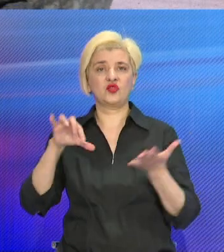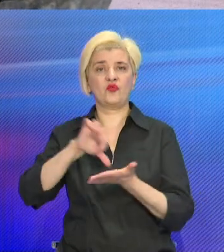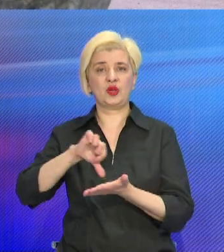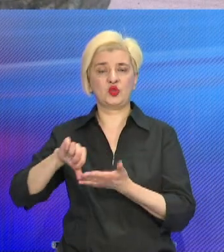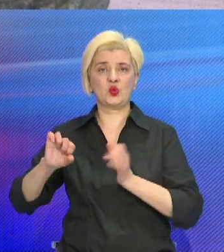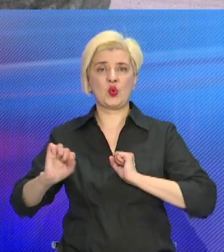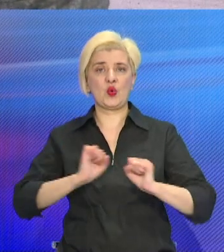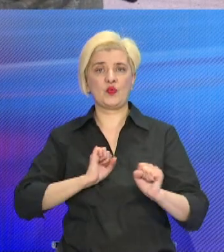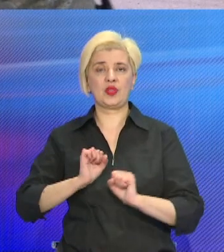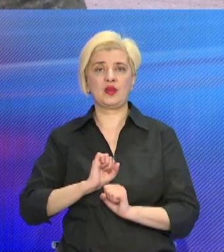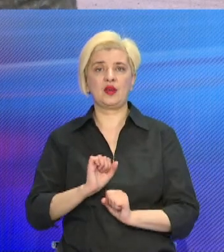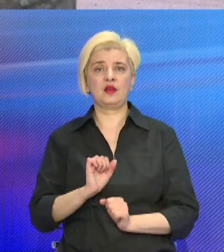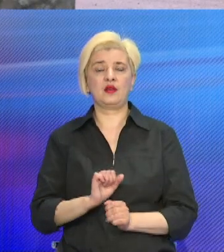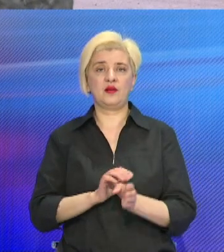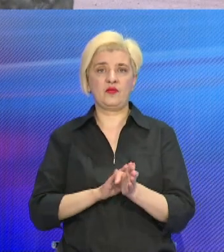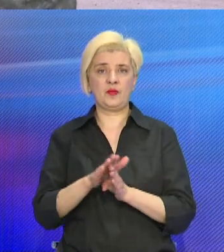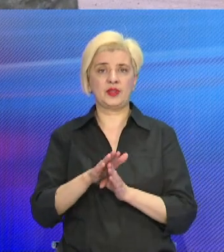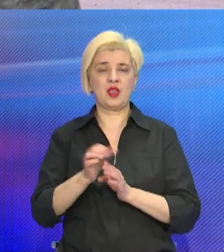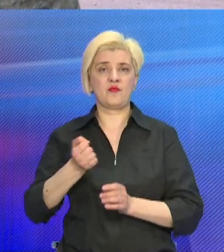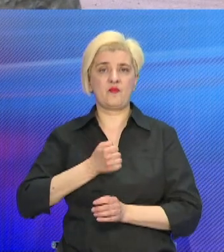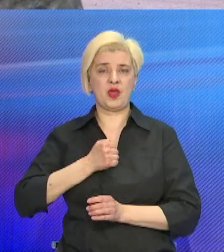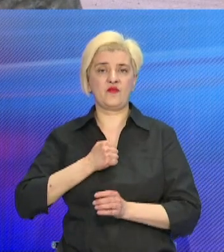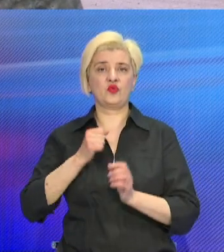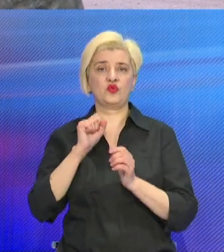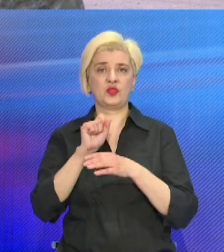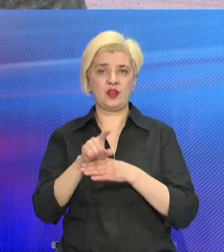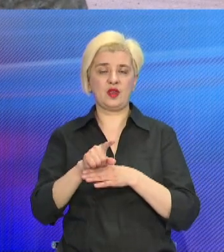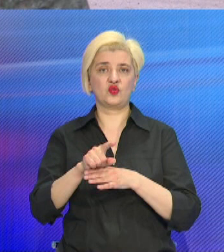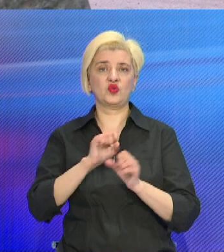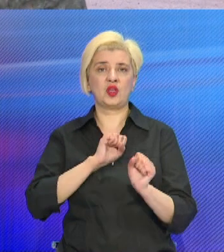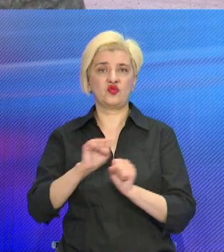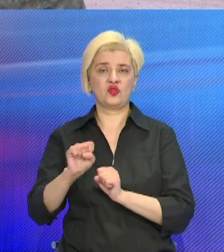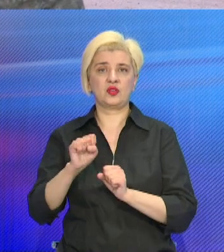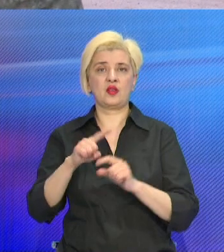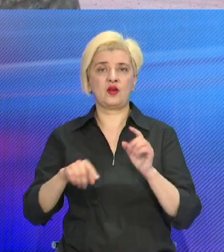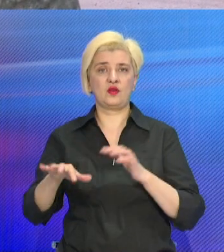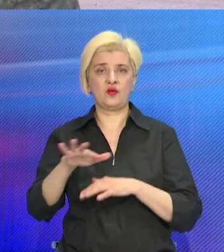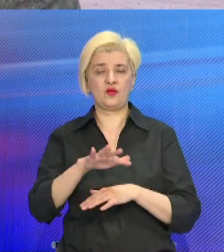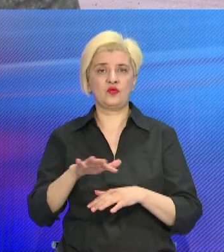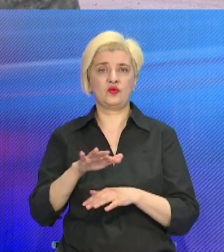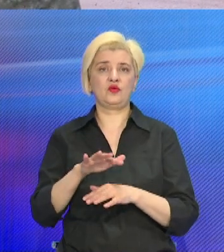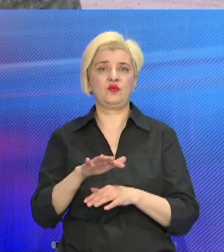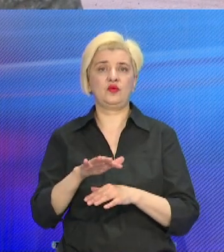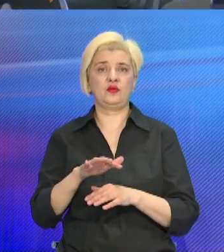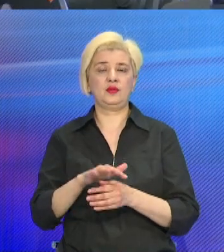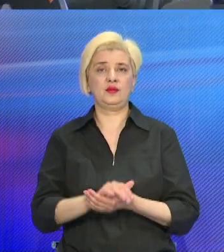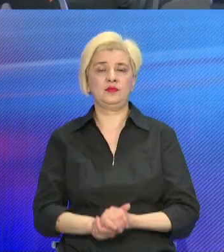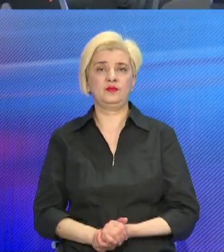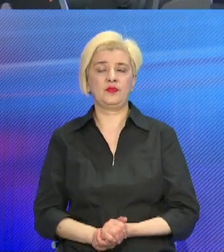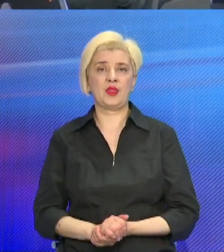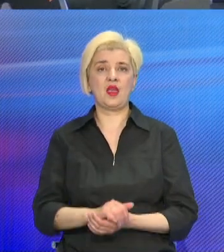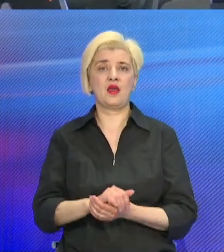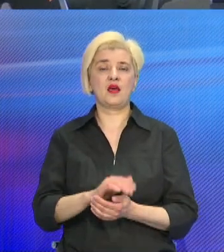время выполняць баявую задачу. Ачышчаць нашу землю ад рыў апасных предметаў времён Великой Отечественной войны.